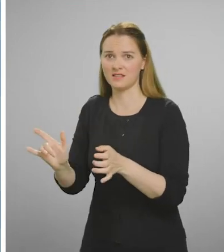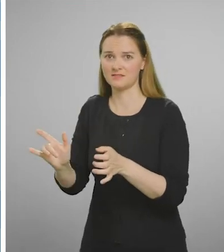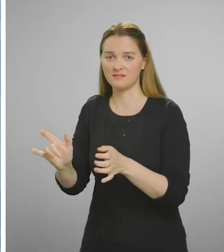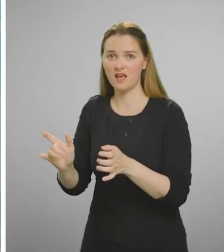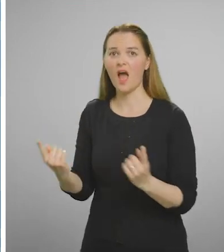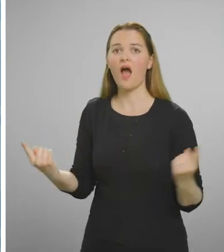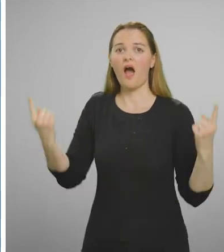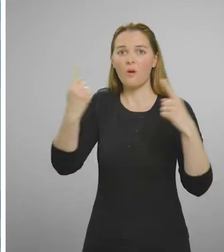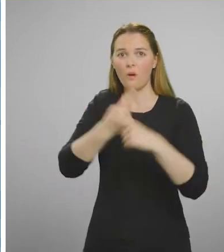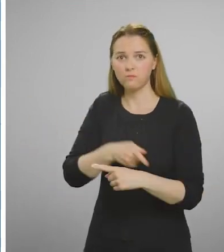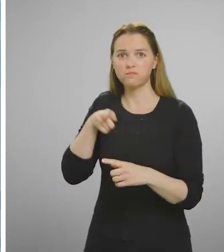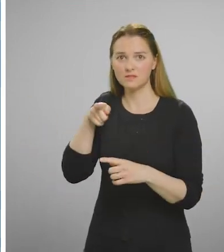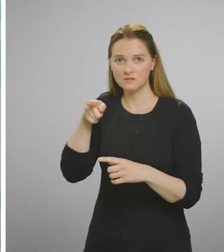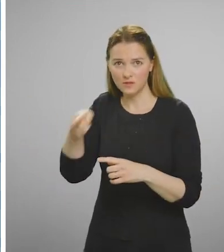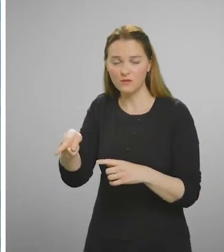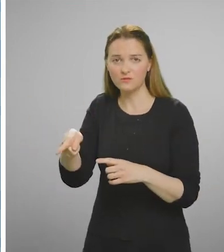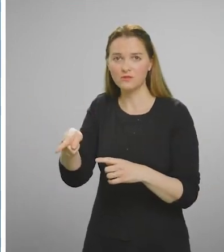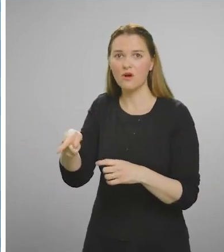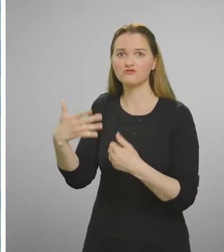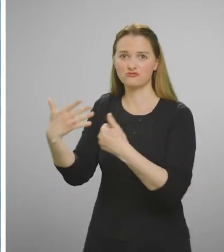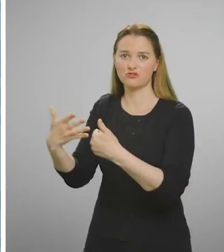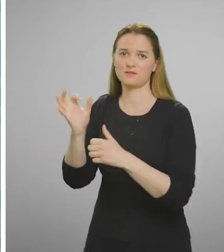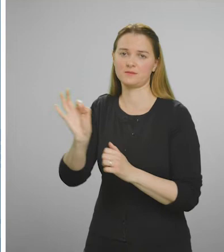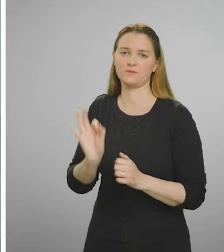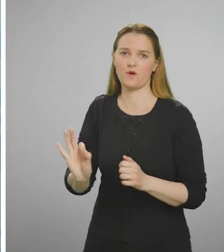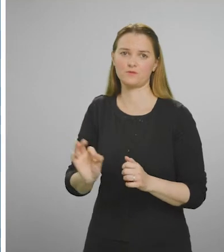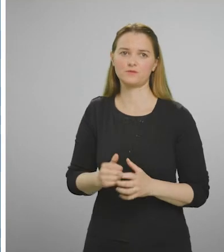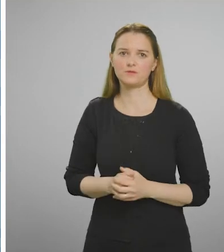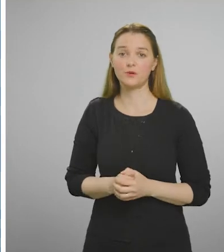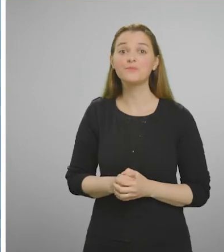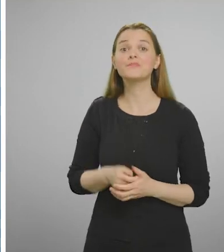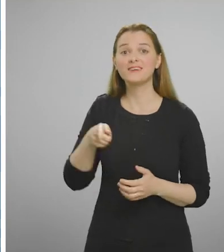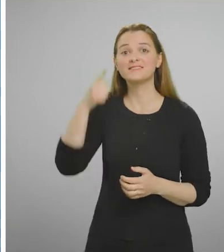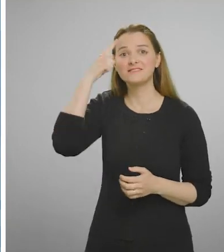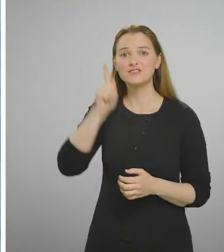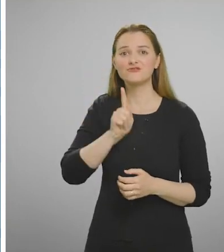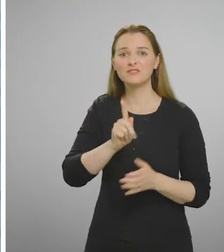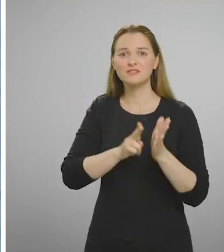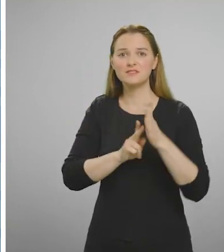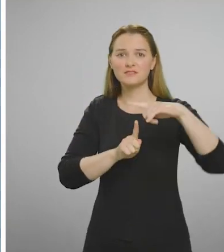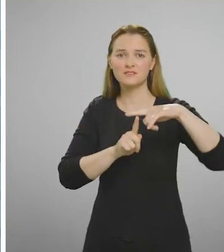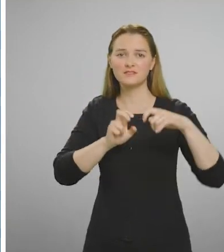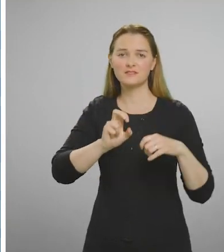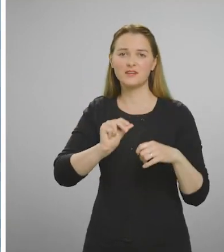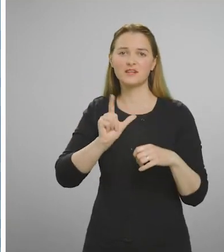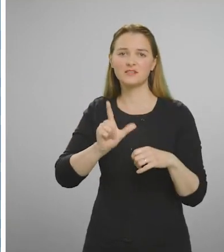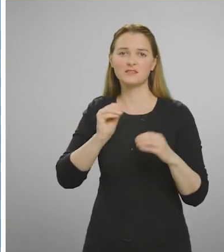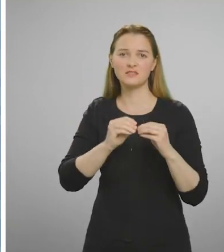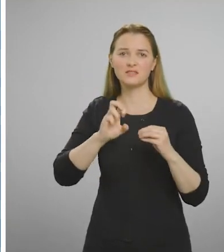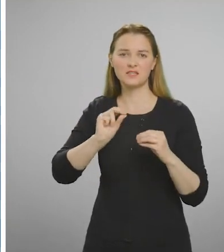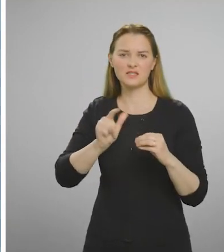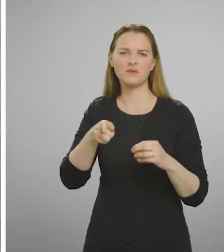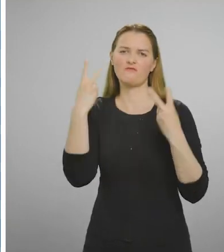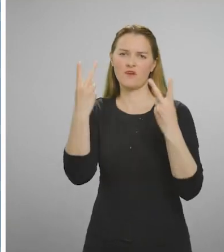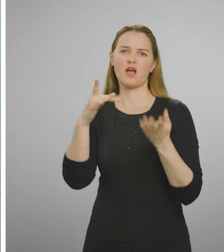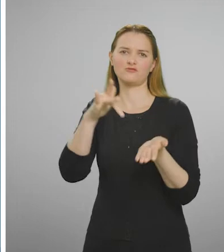online, dok je onih koji su knjige kupovali online, ali ne i na Velesajmu, tek 6%. To Interliber čini važnim